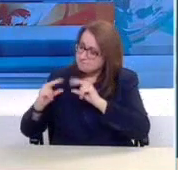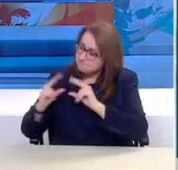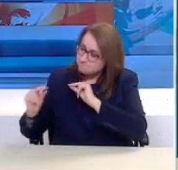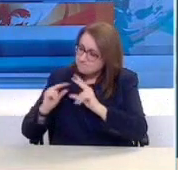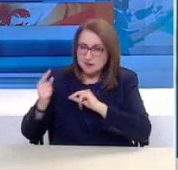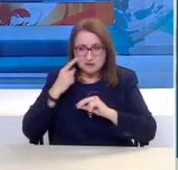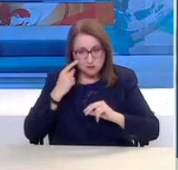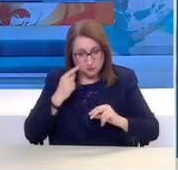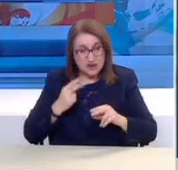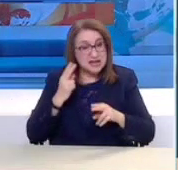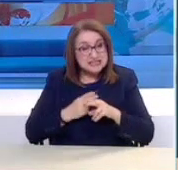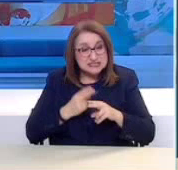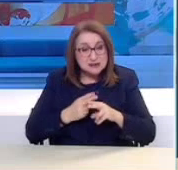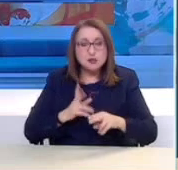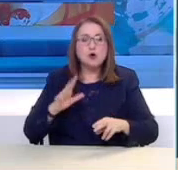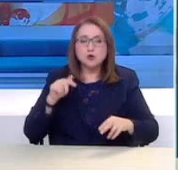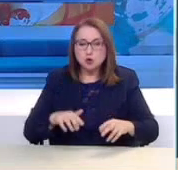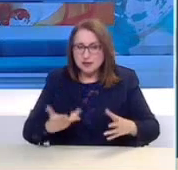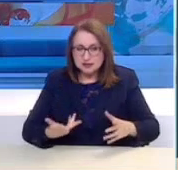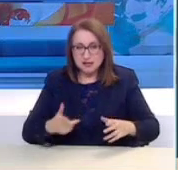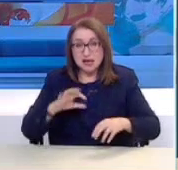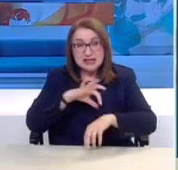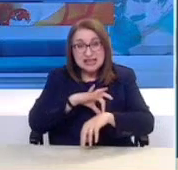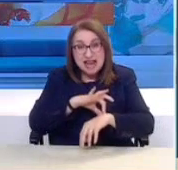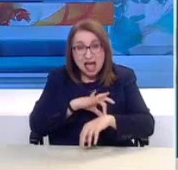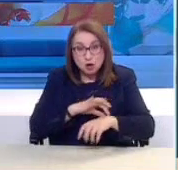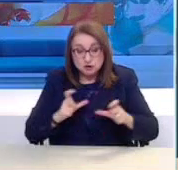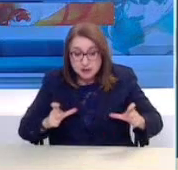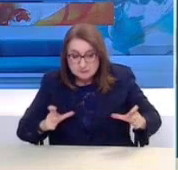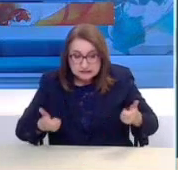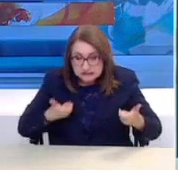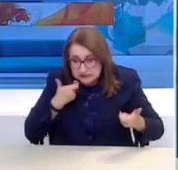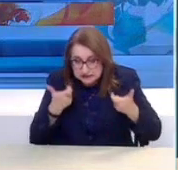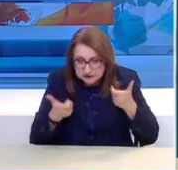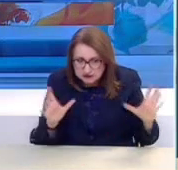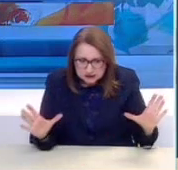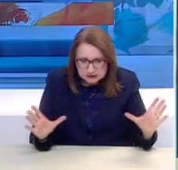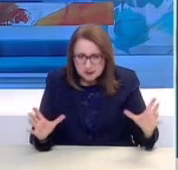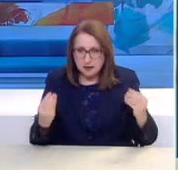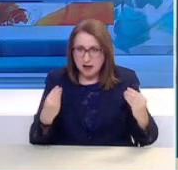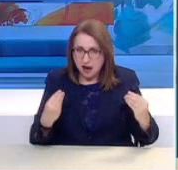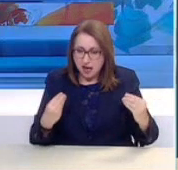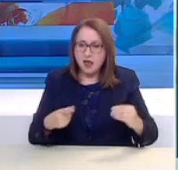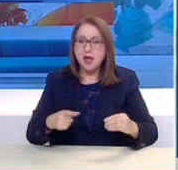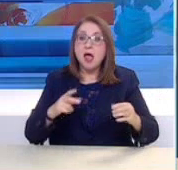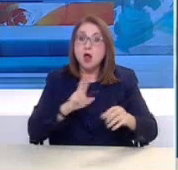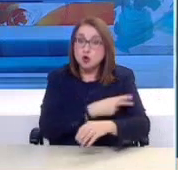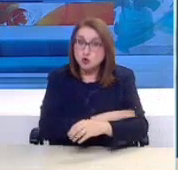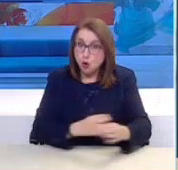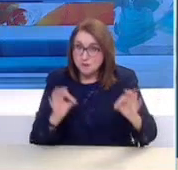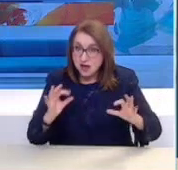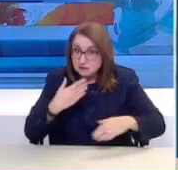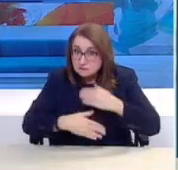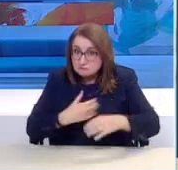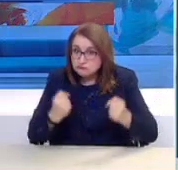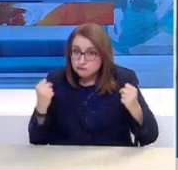να συνεχίσουμε να επιτηρούμε την νόσο πολύ καλά, να έχουμε διαγνωστική επάρκεια, να έχει αντοχή το σύστημα υγείας. Οι ευπαθείς και ευάλωτες